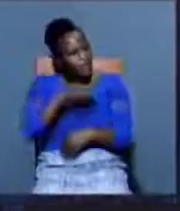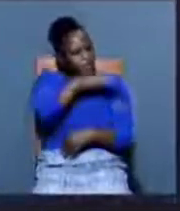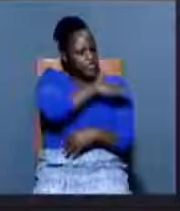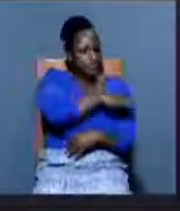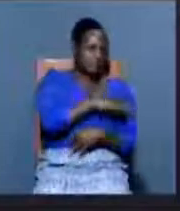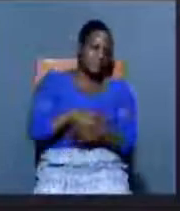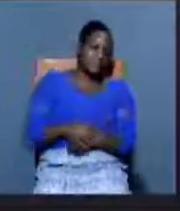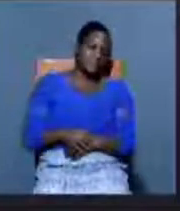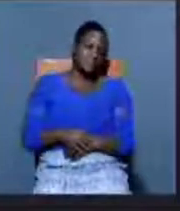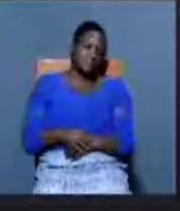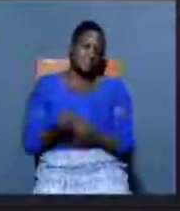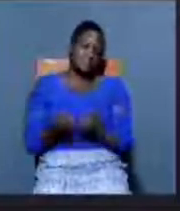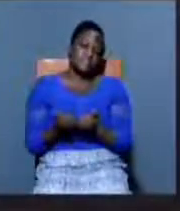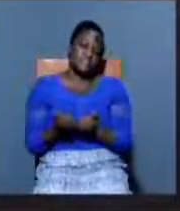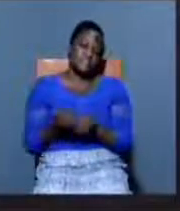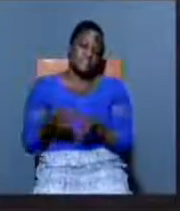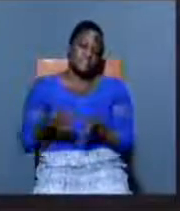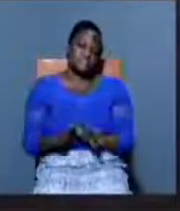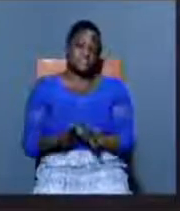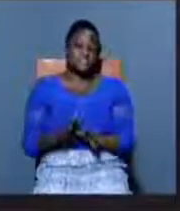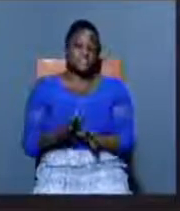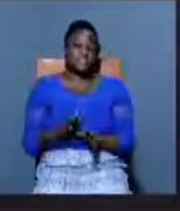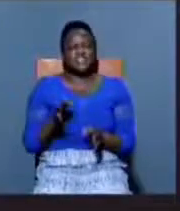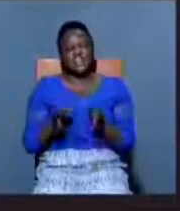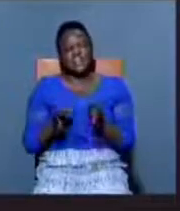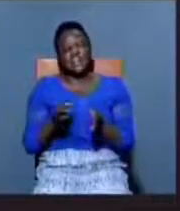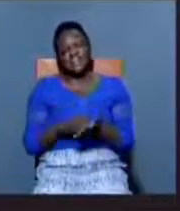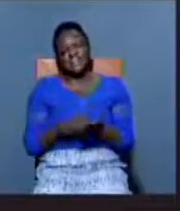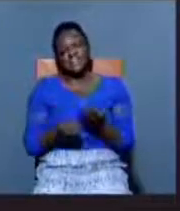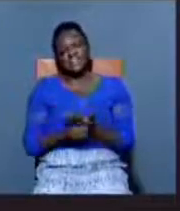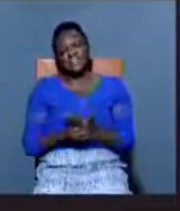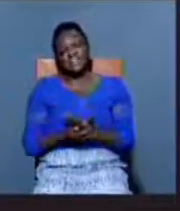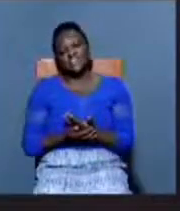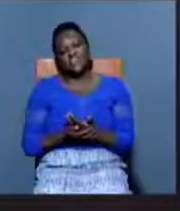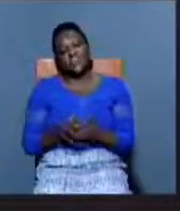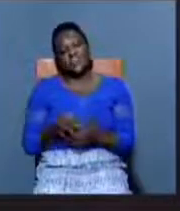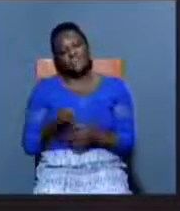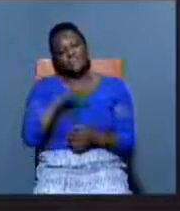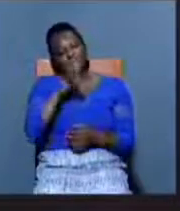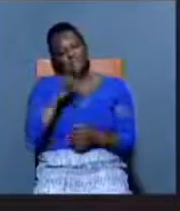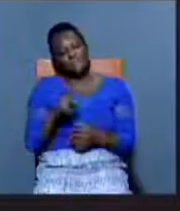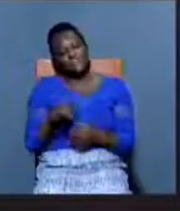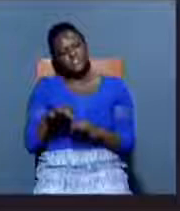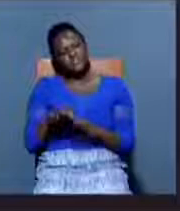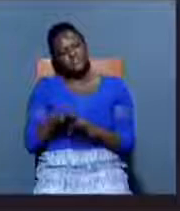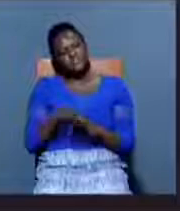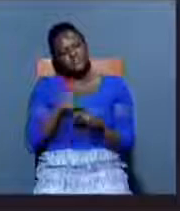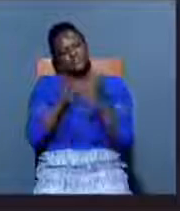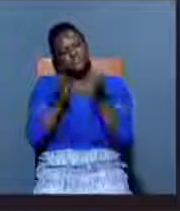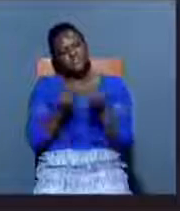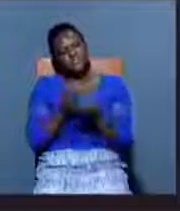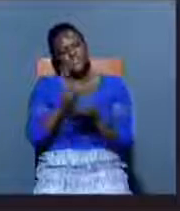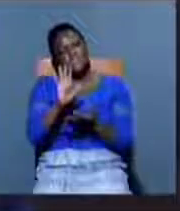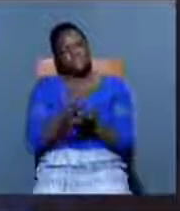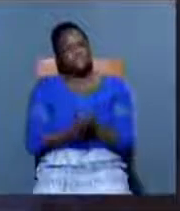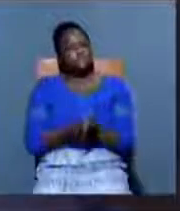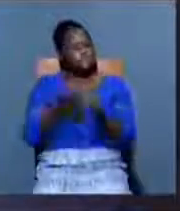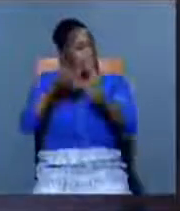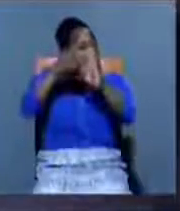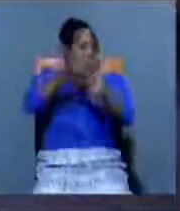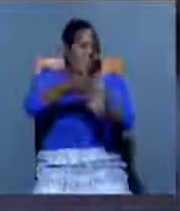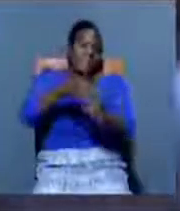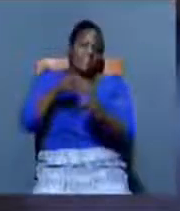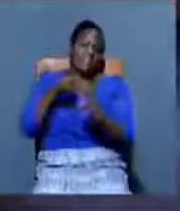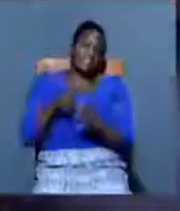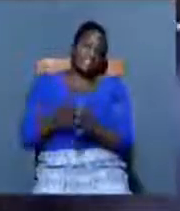cha aina gani? Alafu bi yake, jiulizeni hili wanandoa. Hivi kwenye familia yenu, focus yenu kimaisha ni nini? Nini